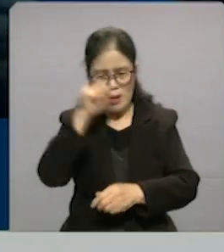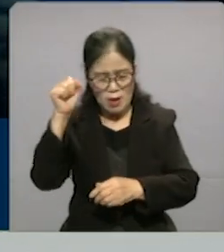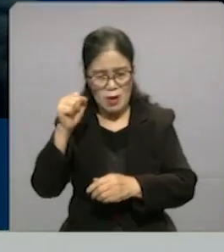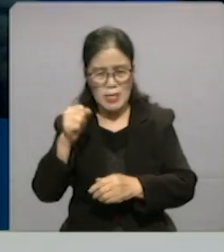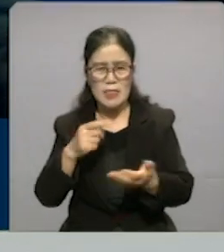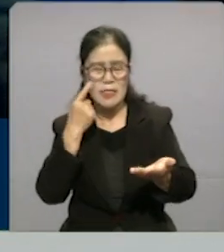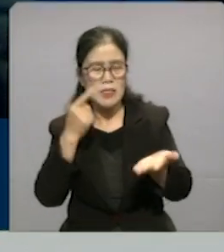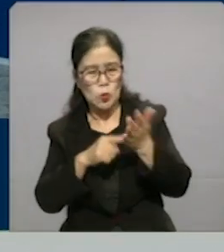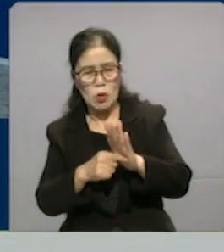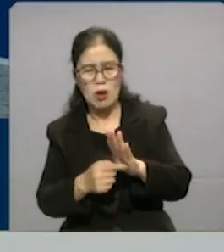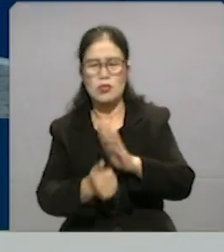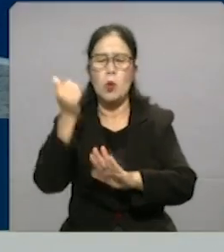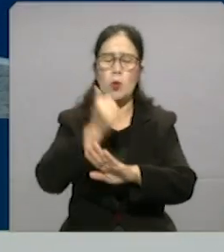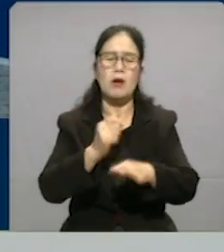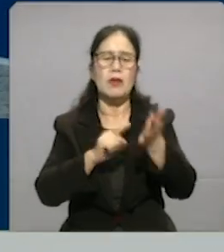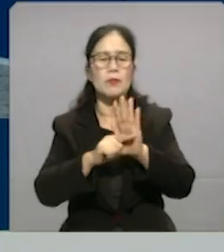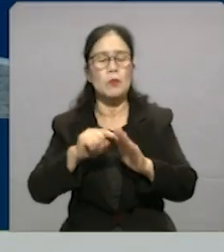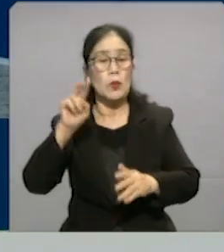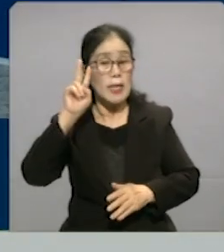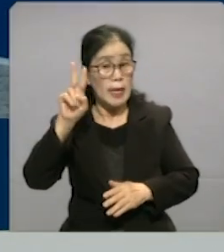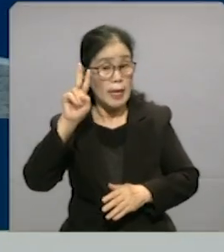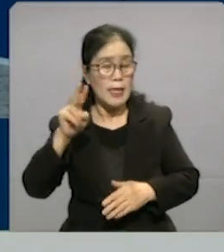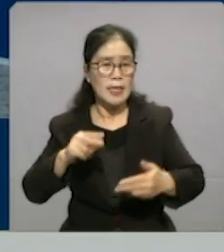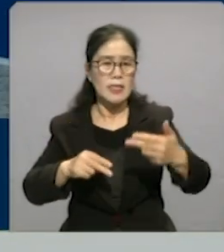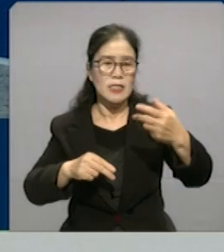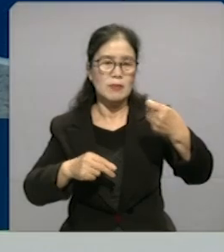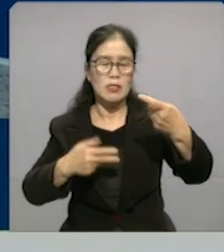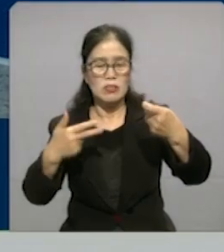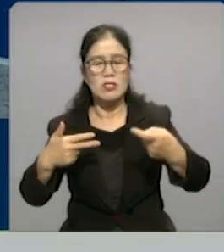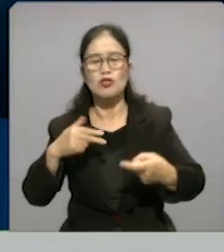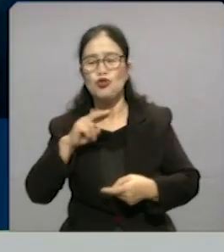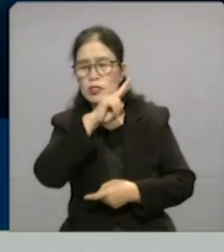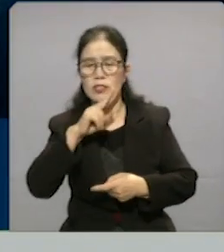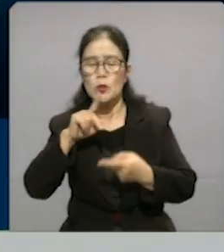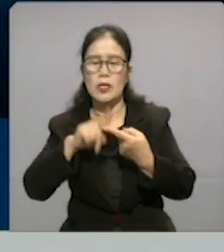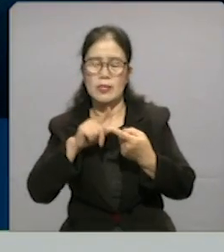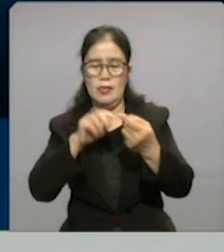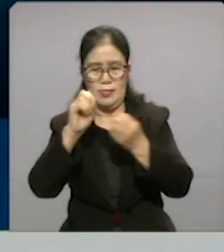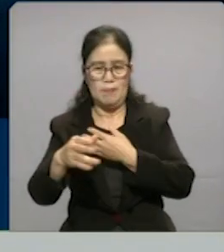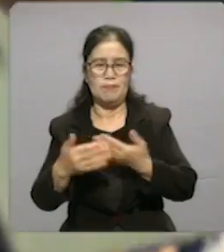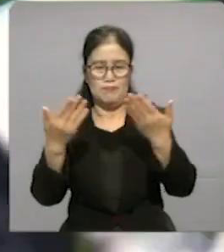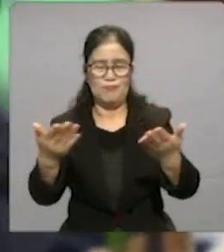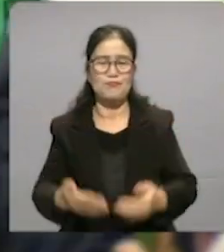성과를 발표하는가 하면 모레인 7일에는 직접 여러 의혹에 대해 답합니다. 정철호 기자입니다.